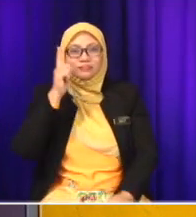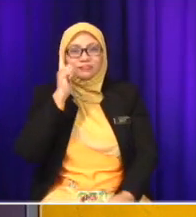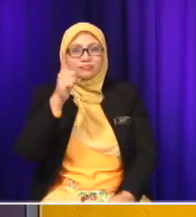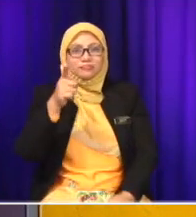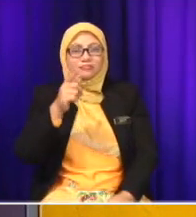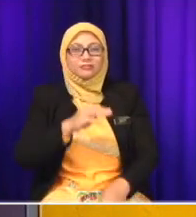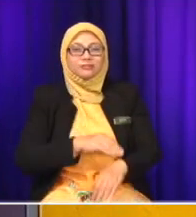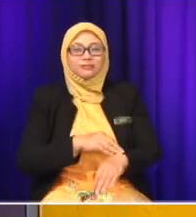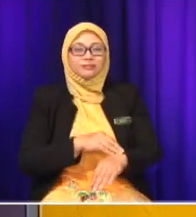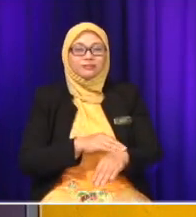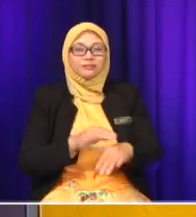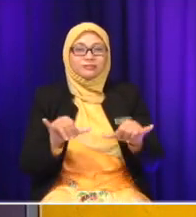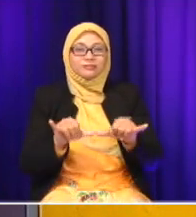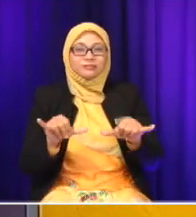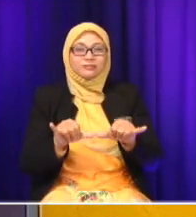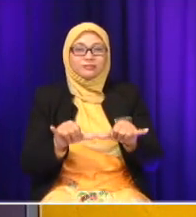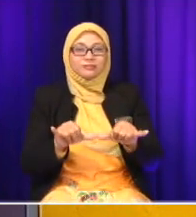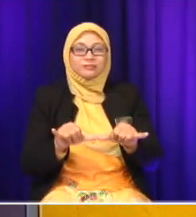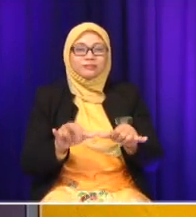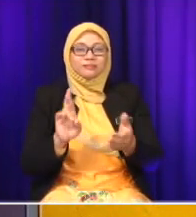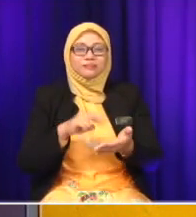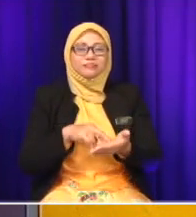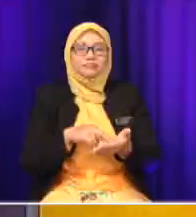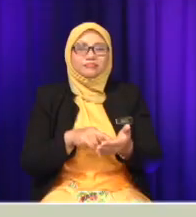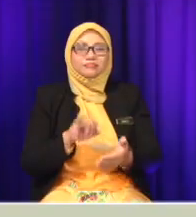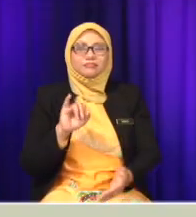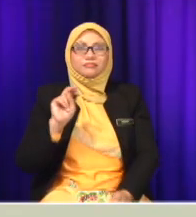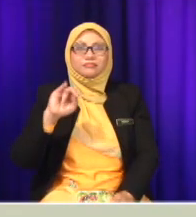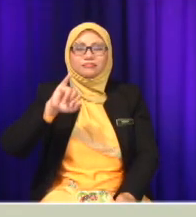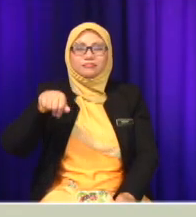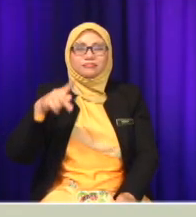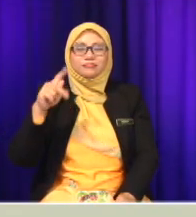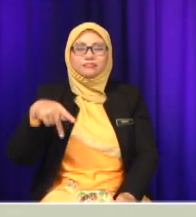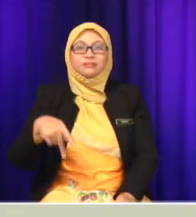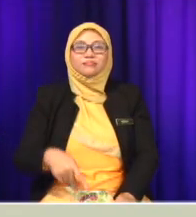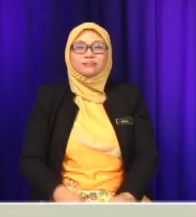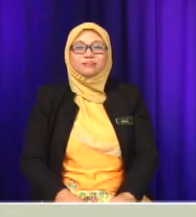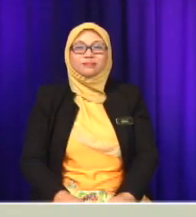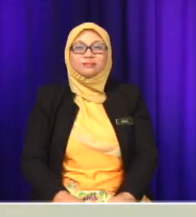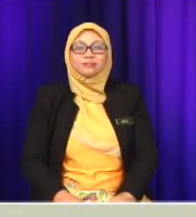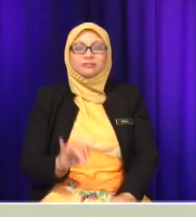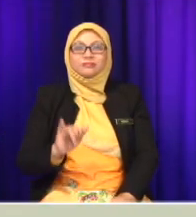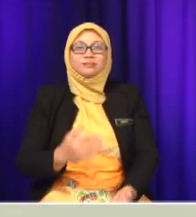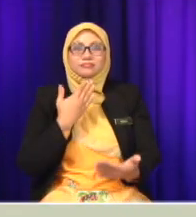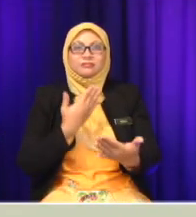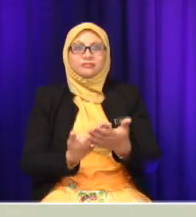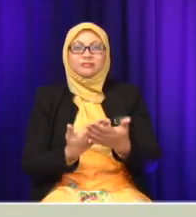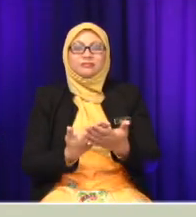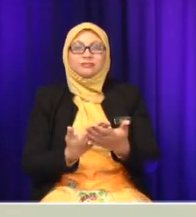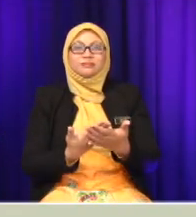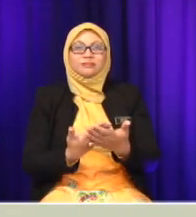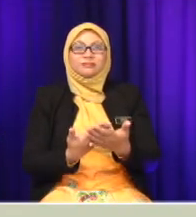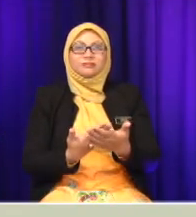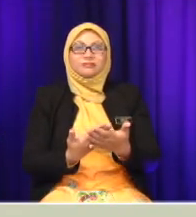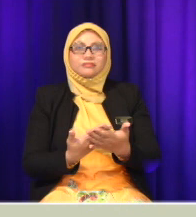dudukan injab tadi okey saiz dudukan injap yang pertama kita ada injap yang baik oke maksudnya sentuhan